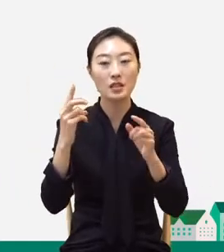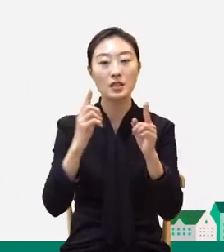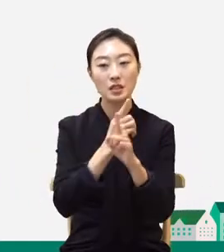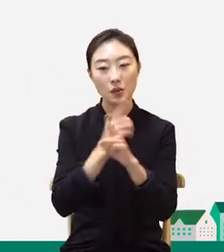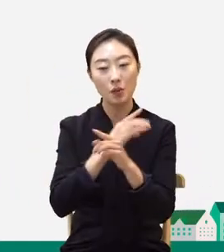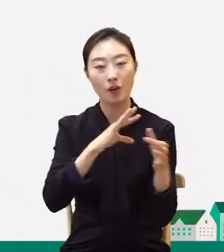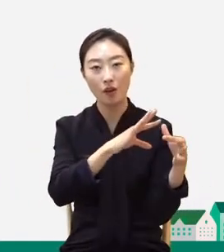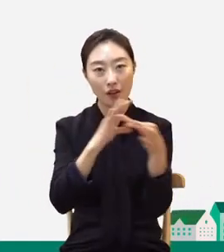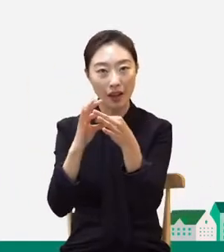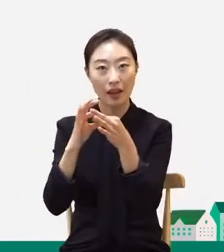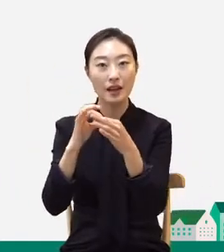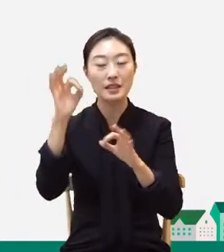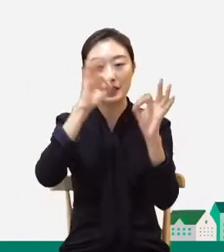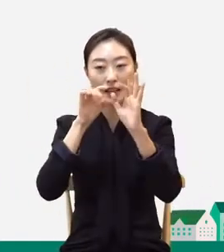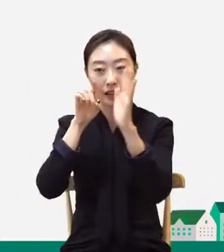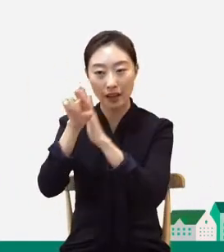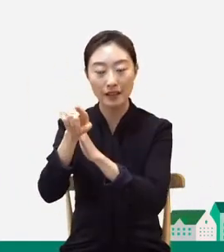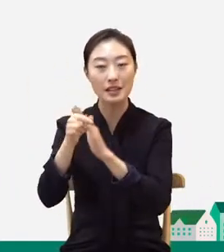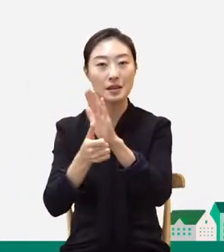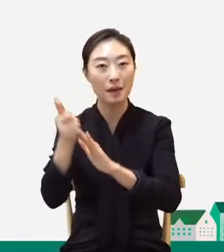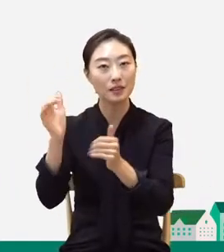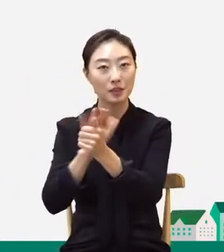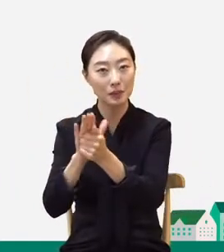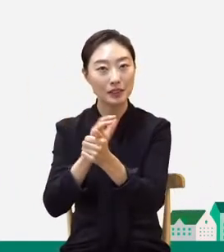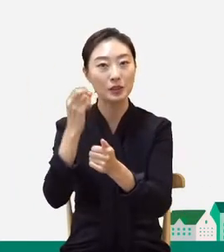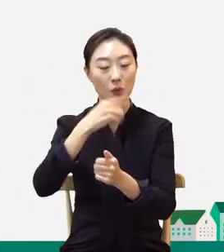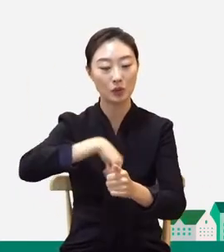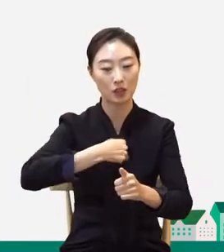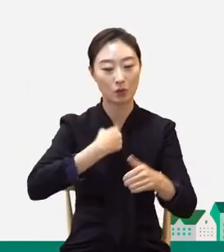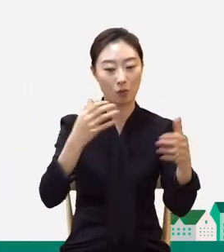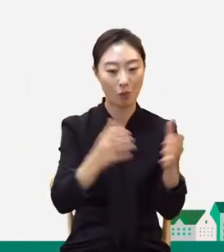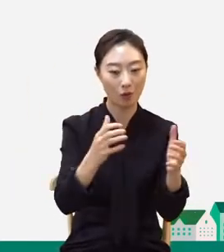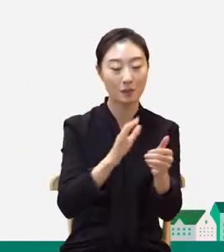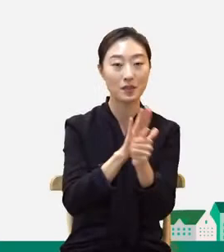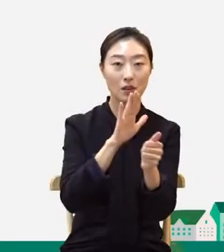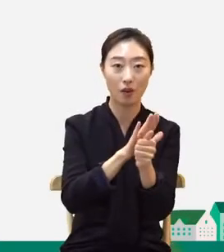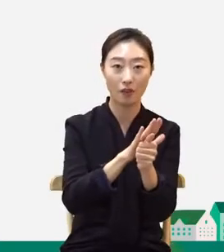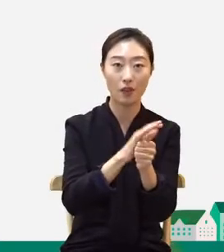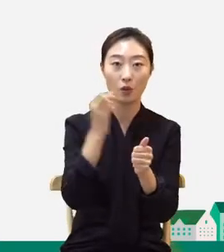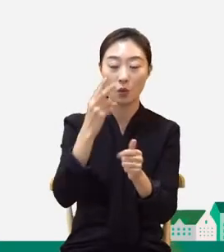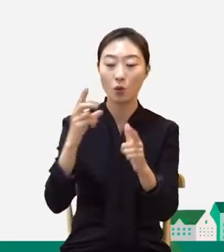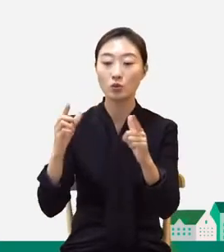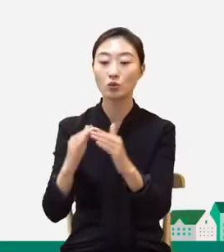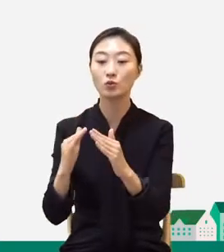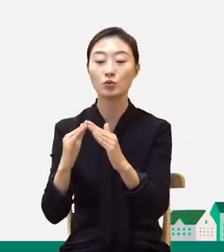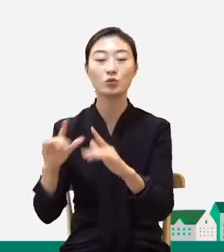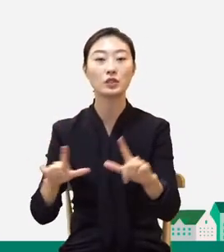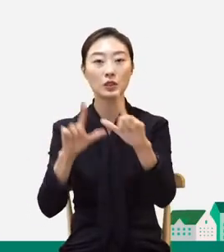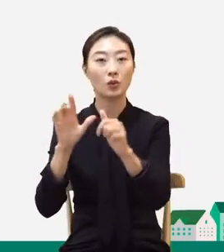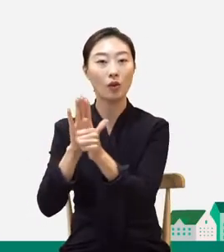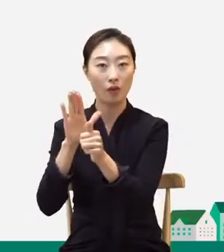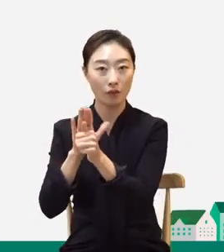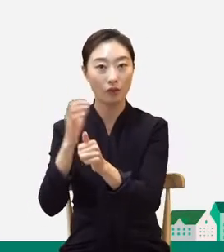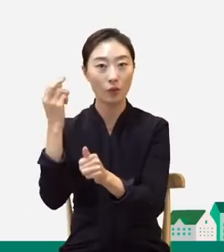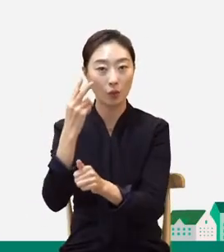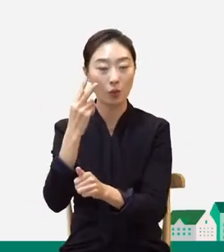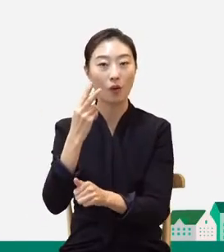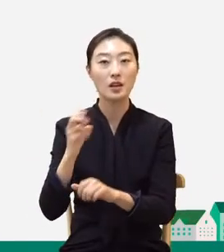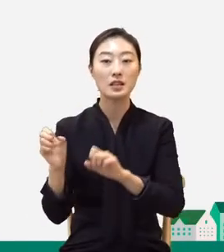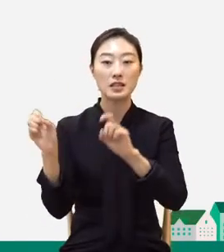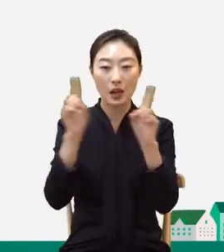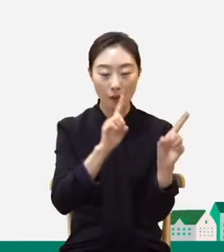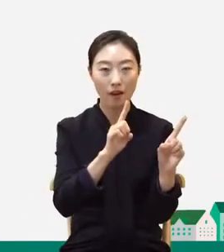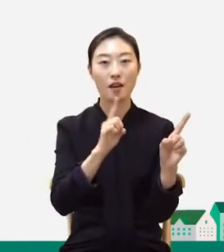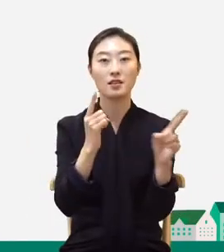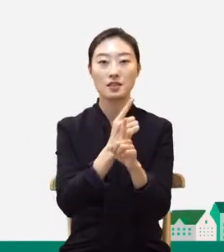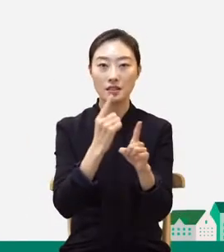희망이움 서비스, 또 동료상담과 양성 등 자조모임 지원사업, 또 주거지원 서비스 사업, 정신재활시설,